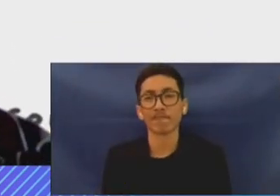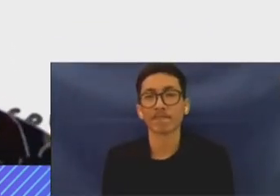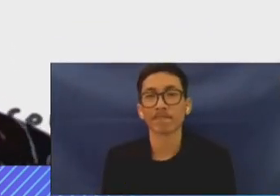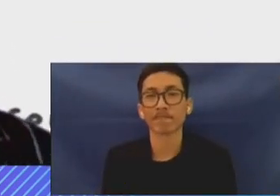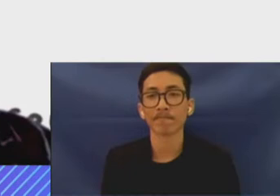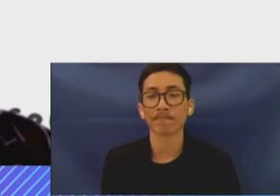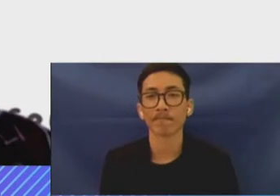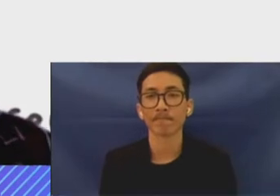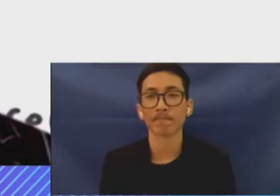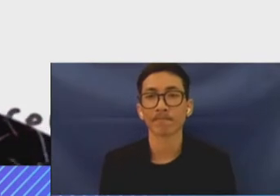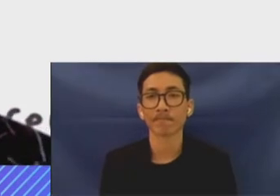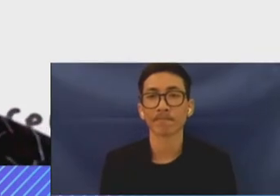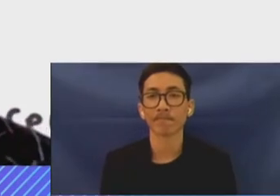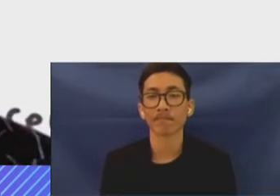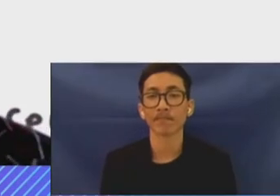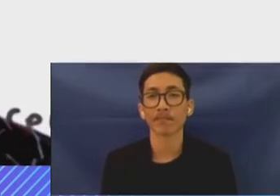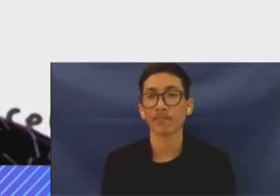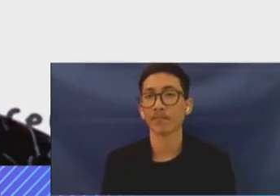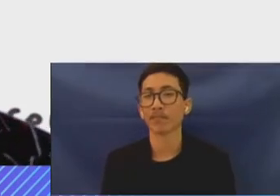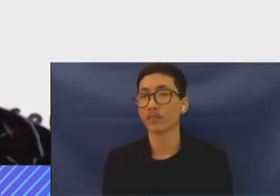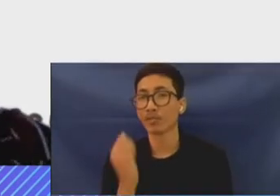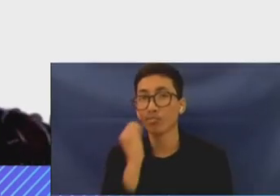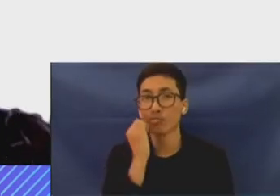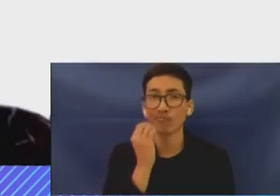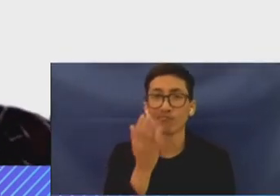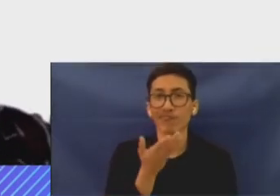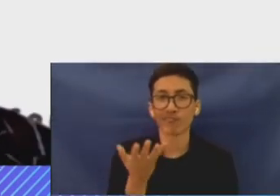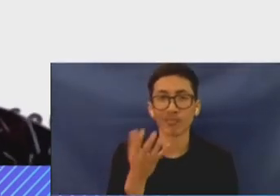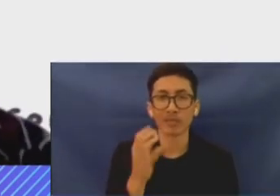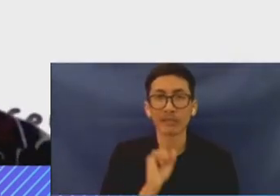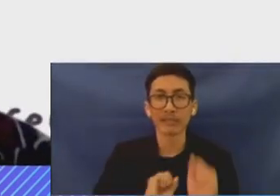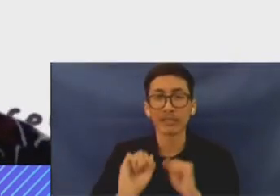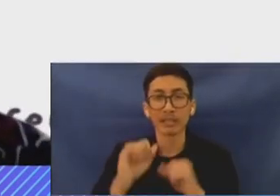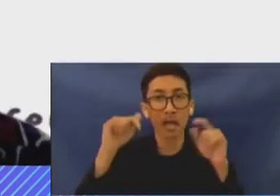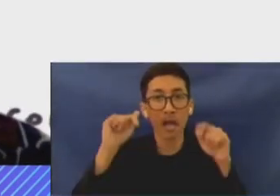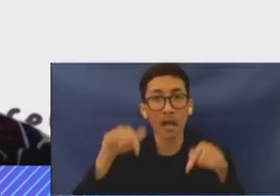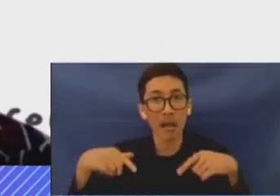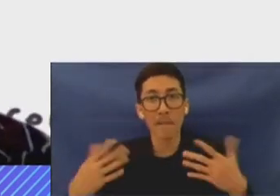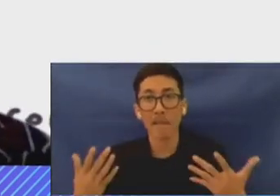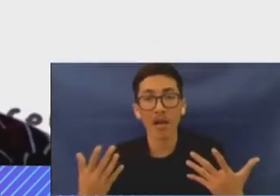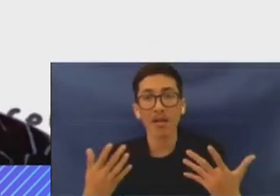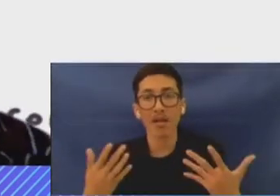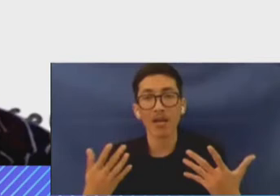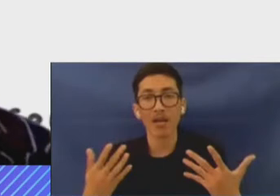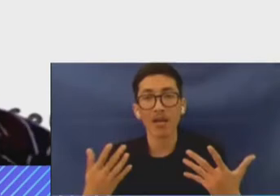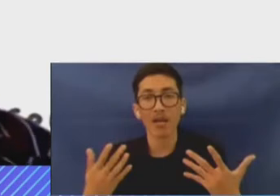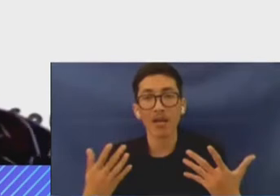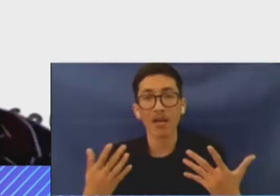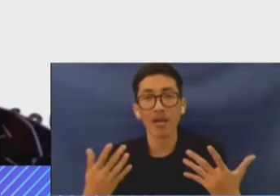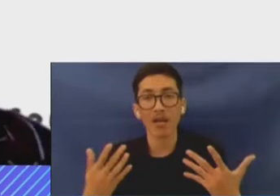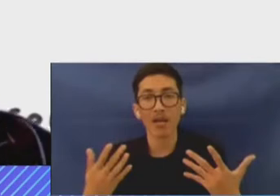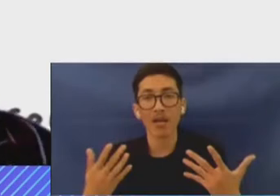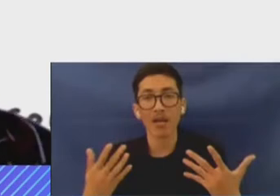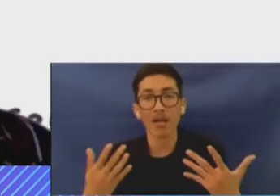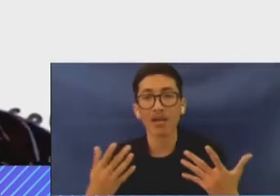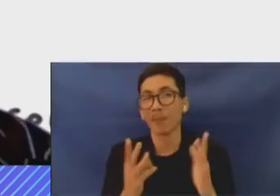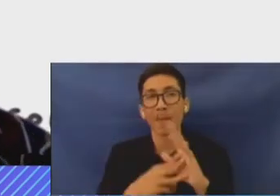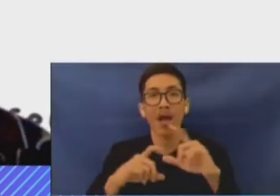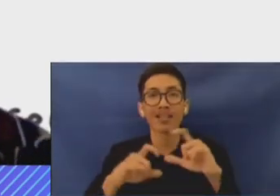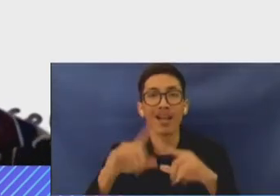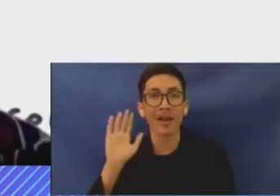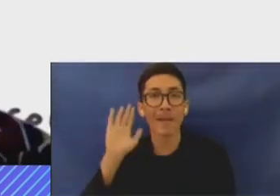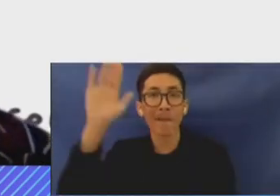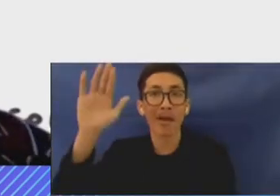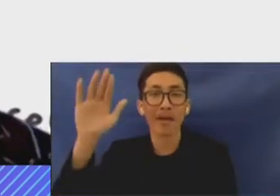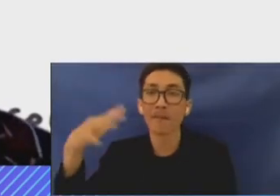ibu persiapkan terkait dengan persiapan masa depan mereka gitu? Bisa masa depan secara misalkan selesai pendidikan mungkin yang paling